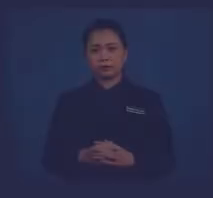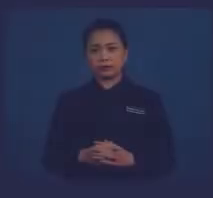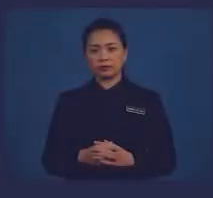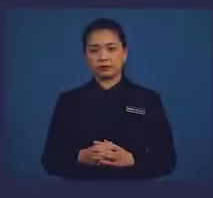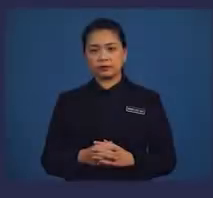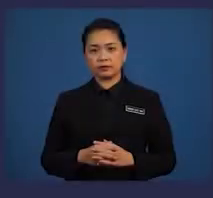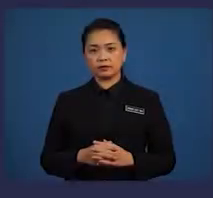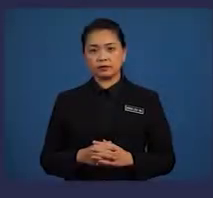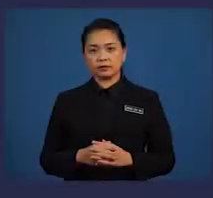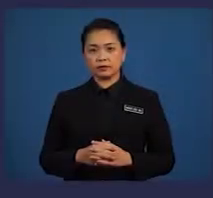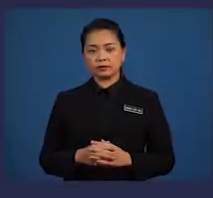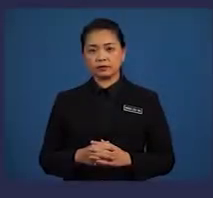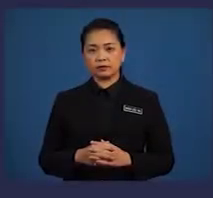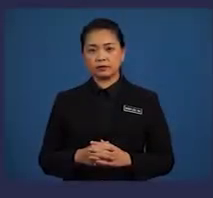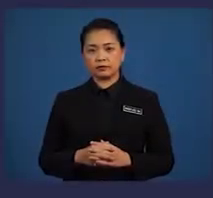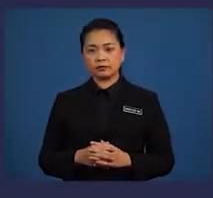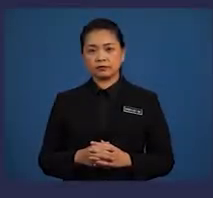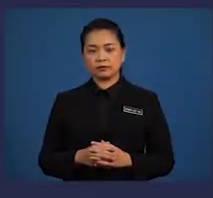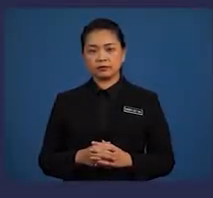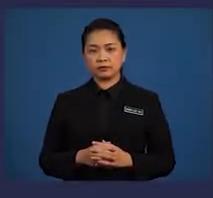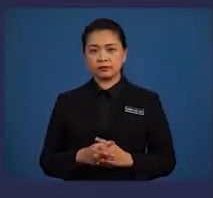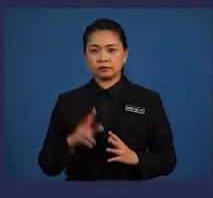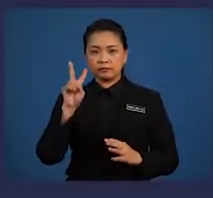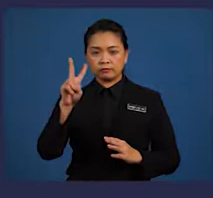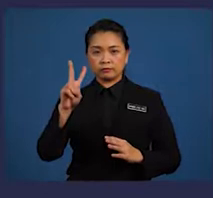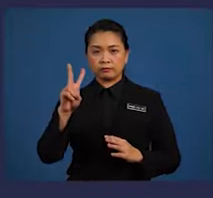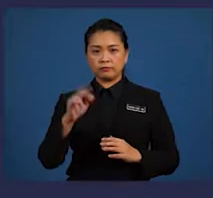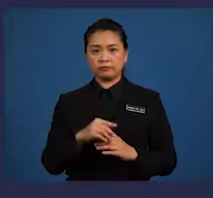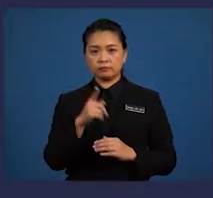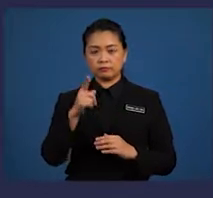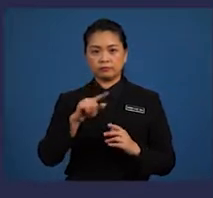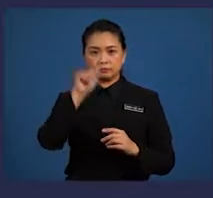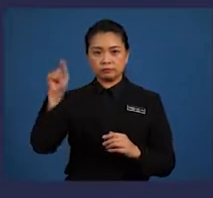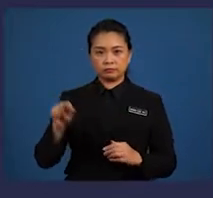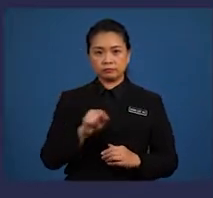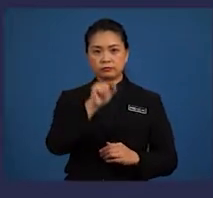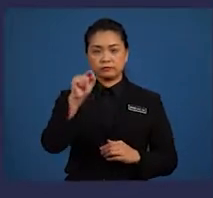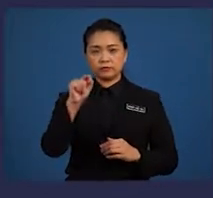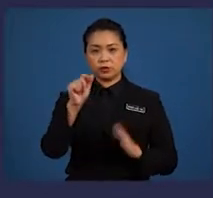mana kada bagi gambar kedua animasi yang digunakan elah will